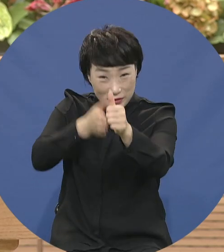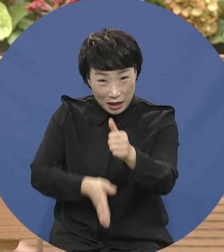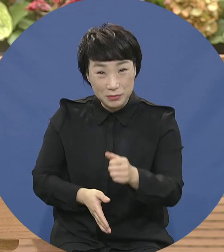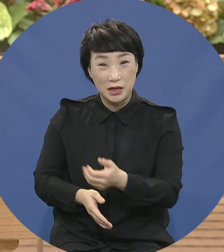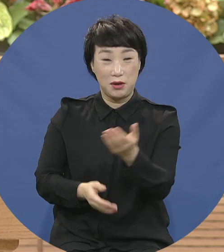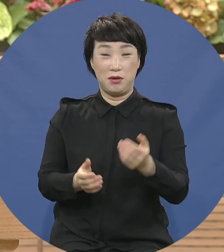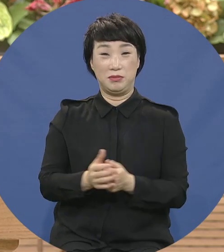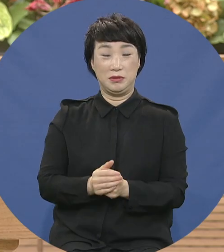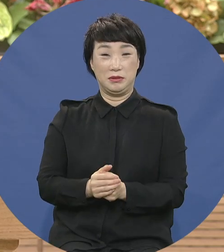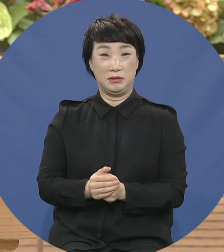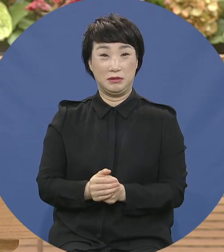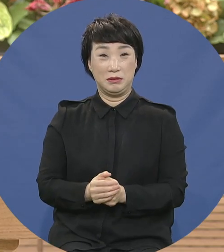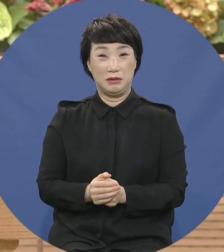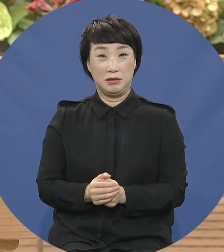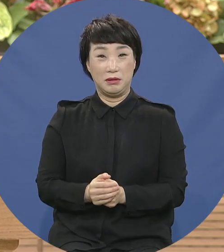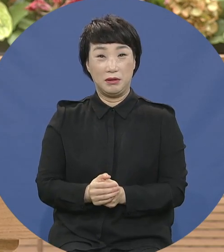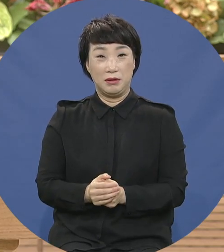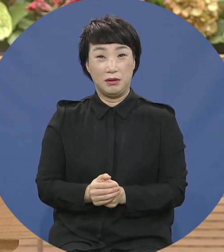합시다.